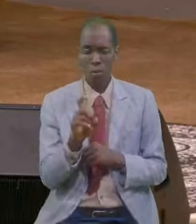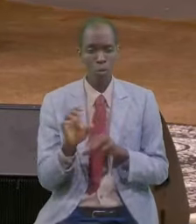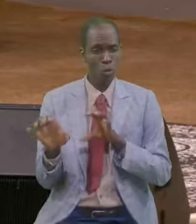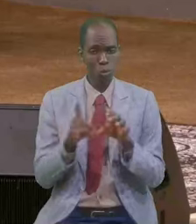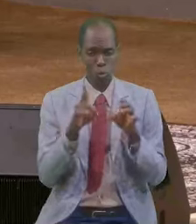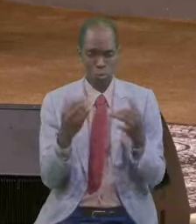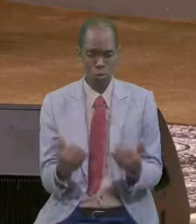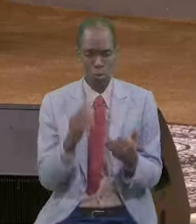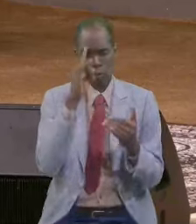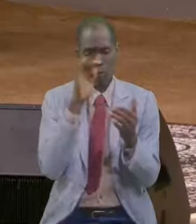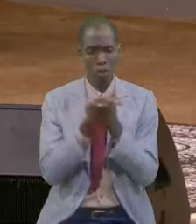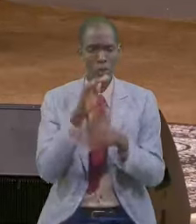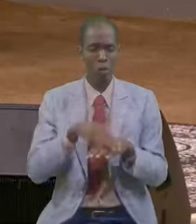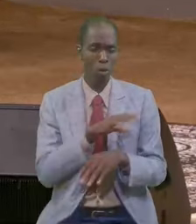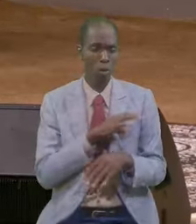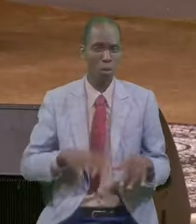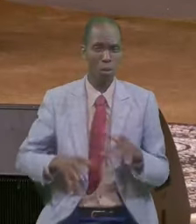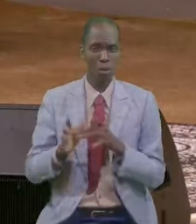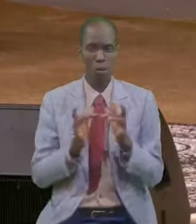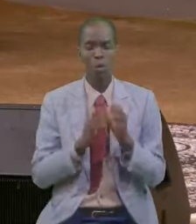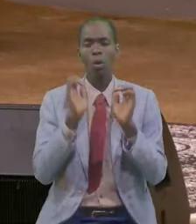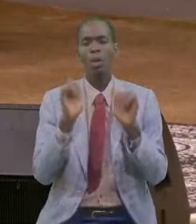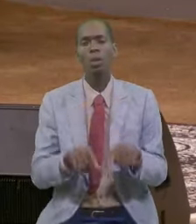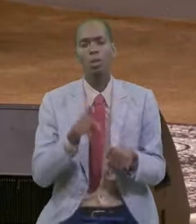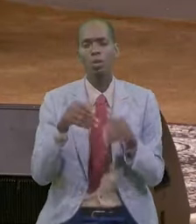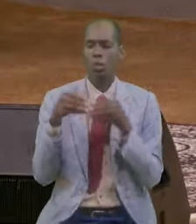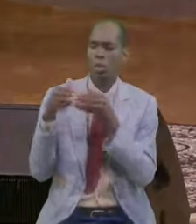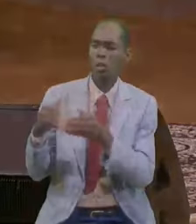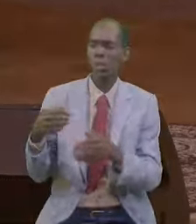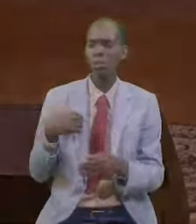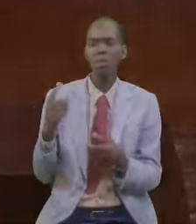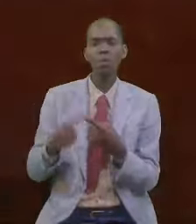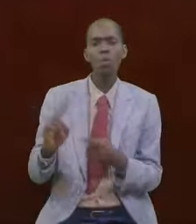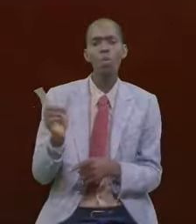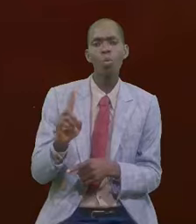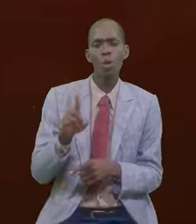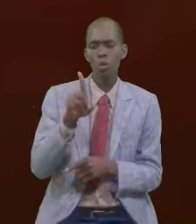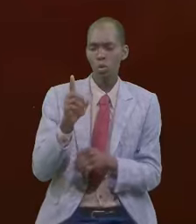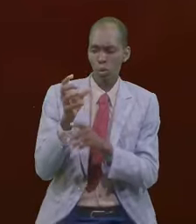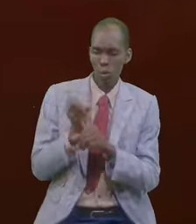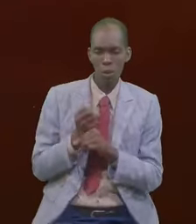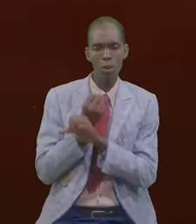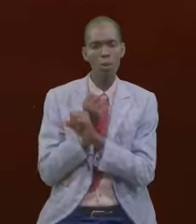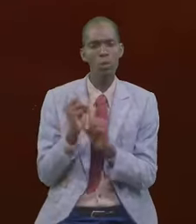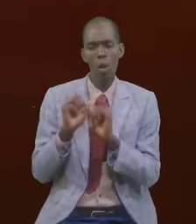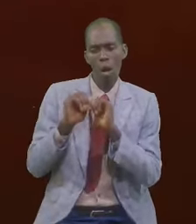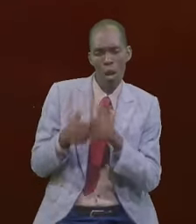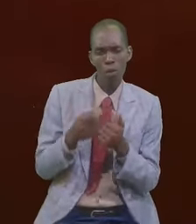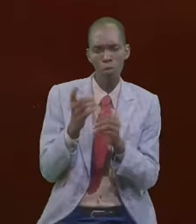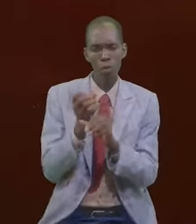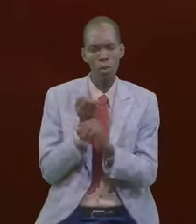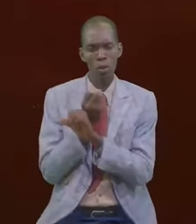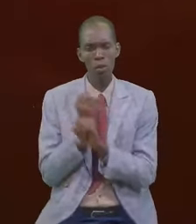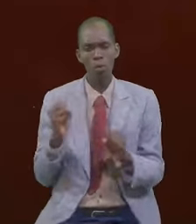Seigneur Jésus-Christ? Est-ce que vous pouvez m'amener là où cela s'est produit? Comment cela s'est passé? Est-ce que vous